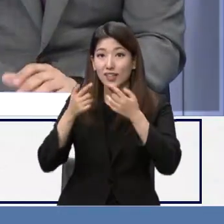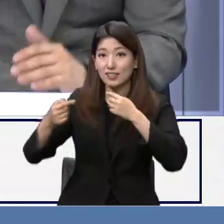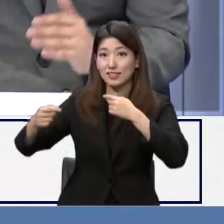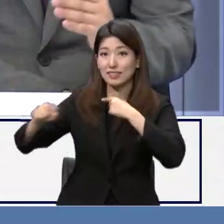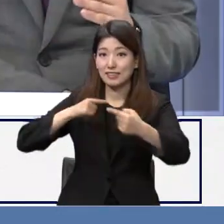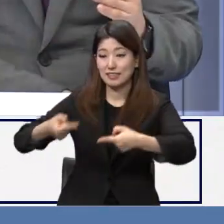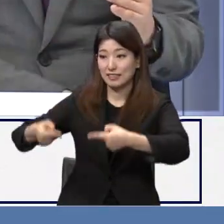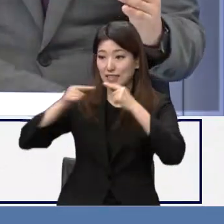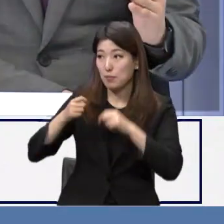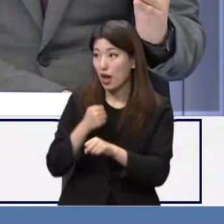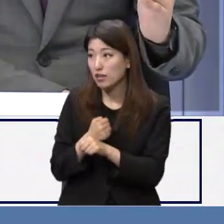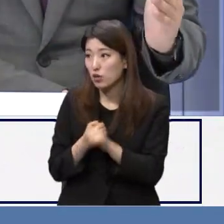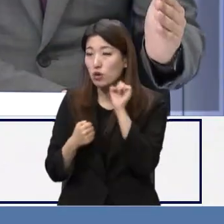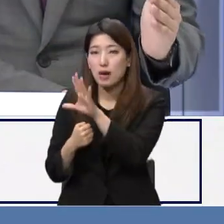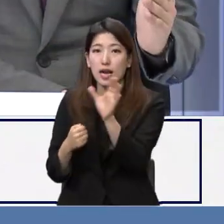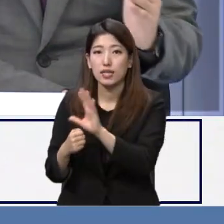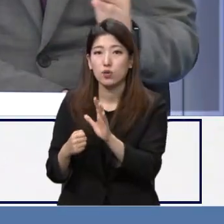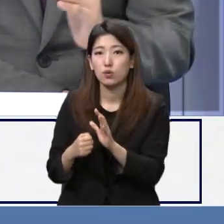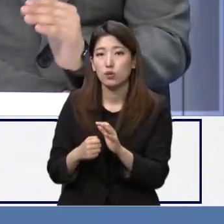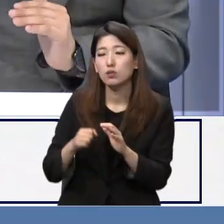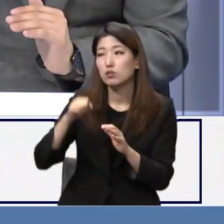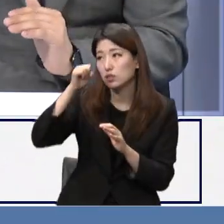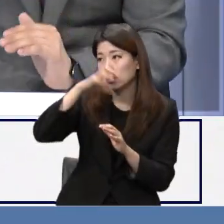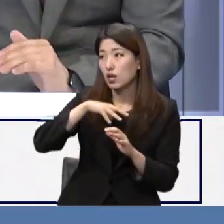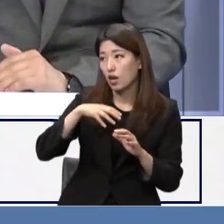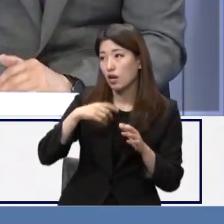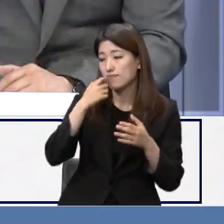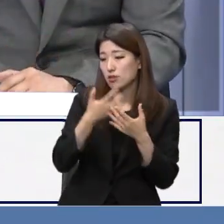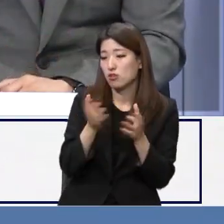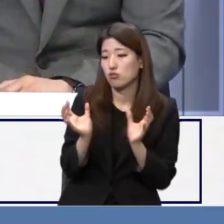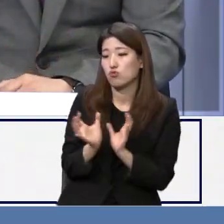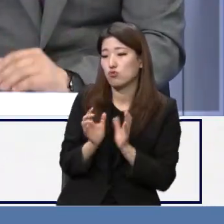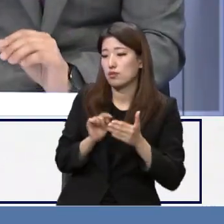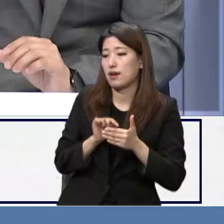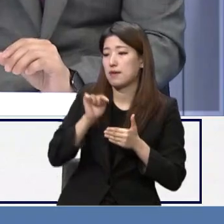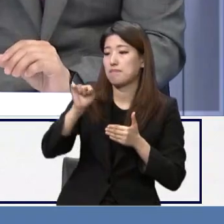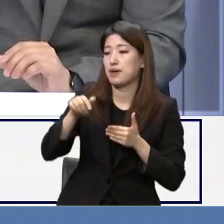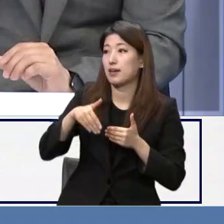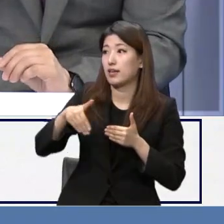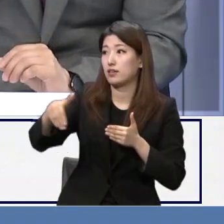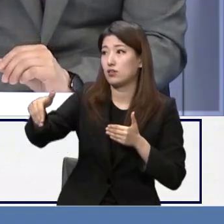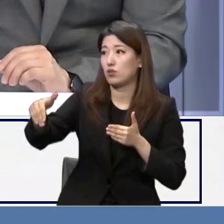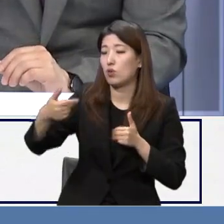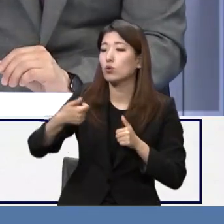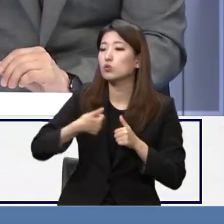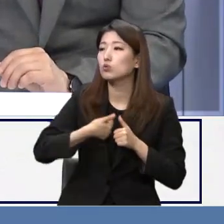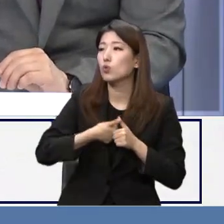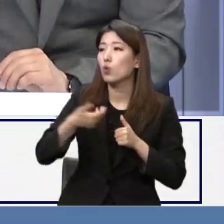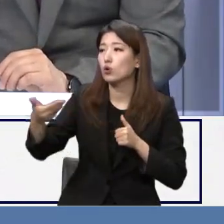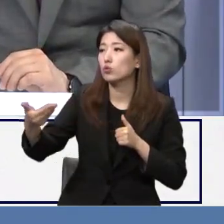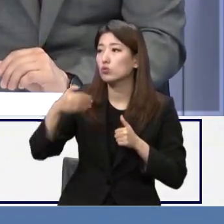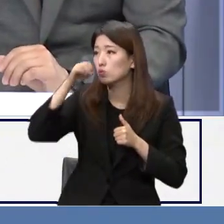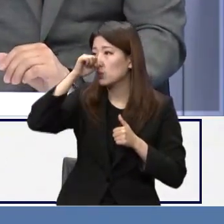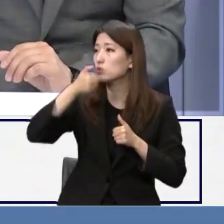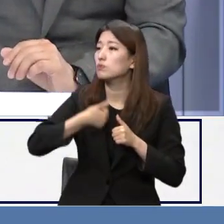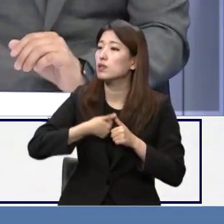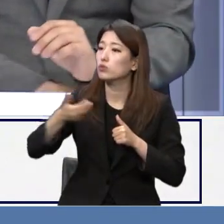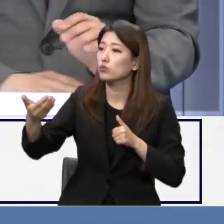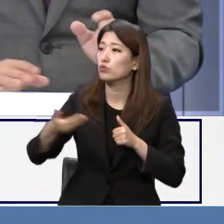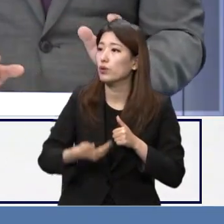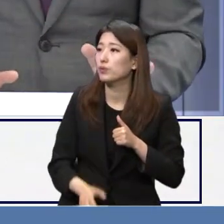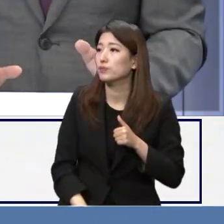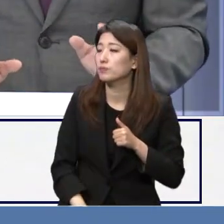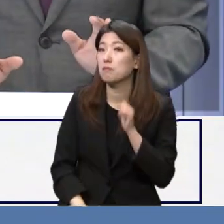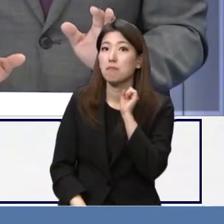그냥 조금 더이 선에서 조언을 해주시는 것을 귀담아 듣겠다는 뉘앙스로도 저는 이해가 되기 때문에이 부분에